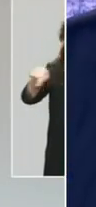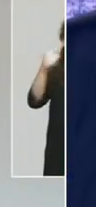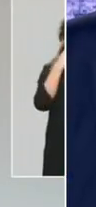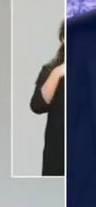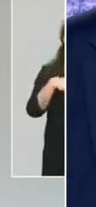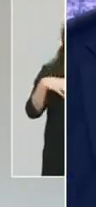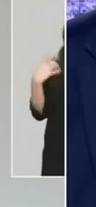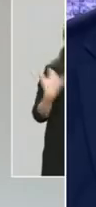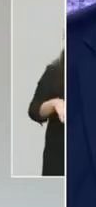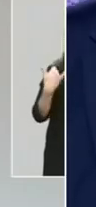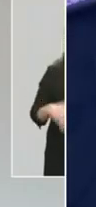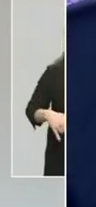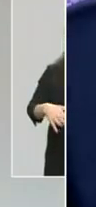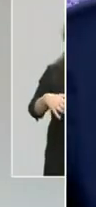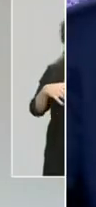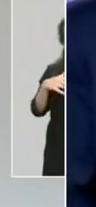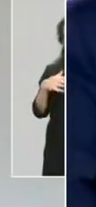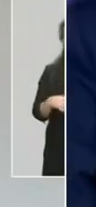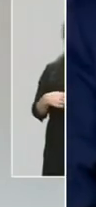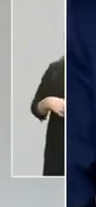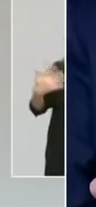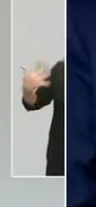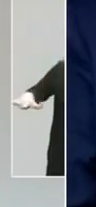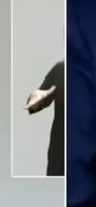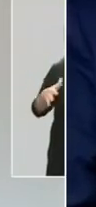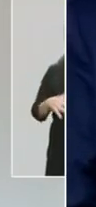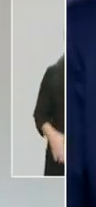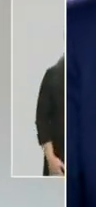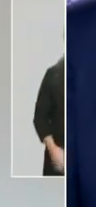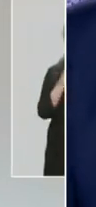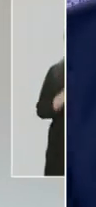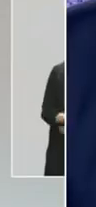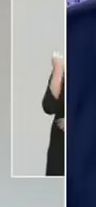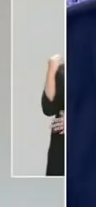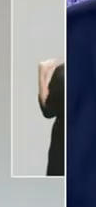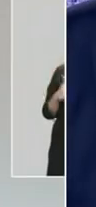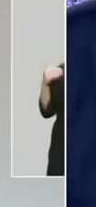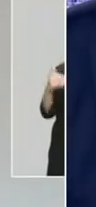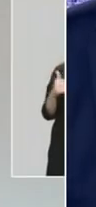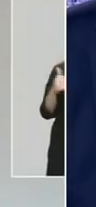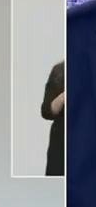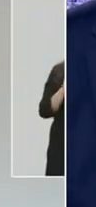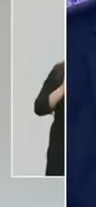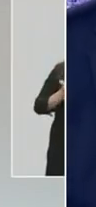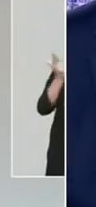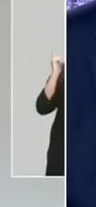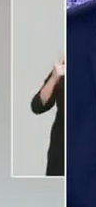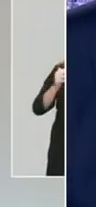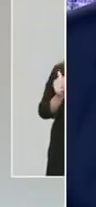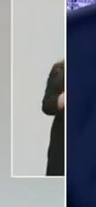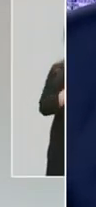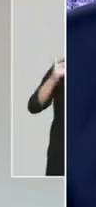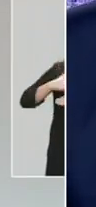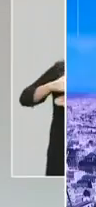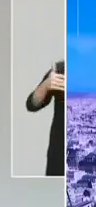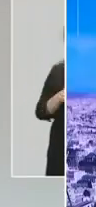mettre des heures à avoir le résultat. Ouais, ce qui veut dire que votre passe aura une validité, votre test aura une validité très courte. Pas l'antigénique, il a précisé PCR et antigénique. Ouais. Voilà. Bah, ça